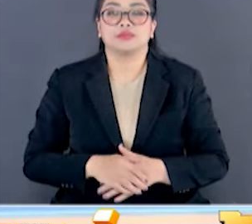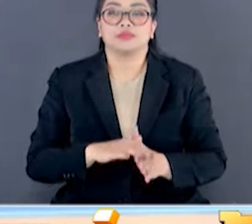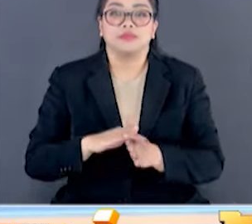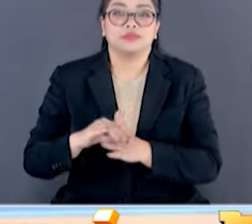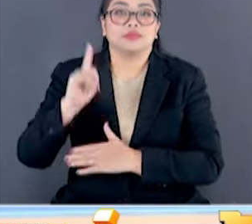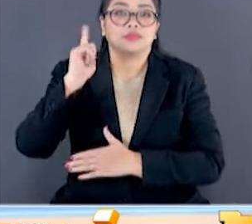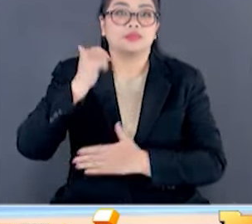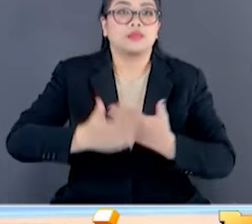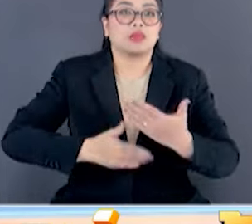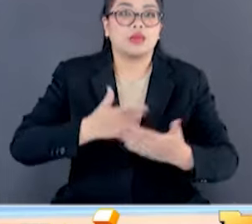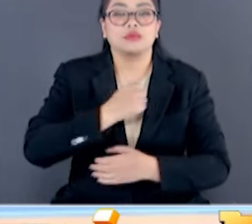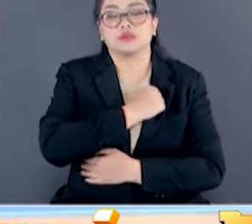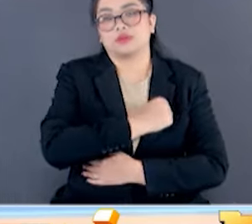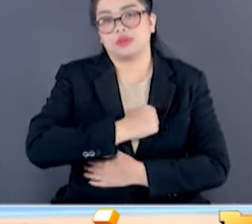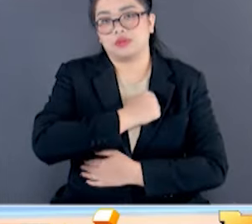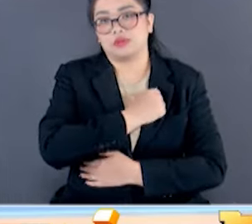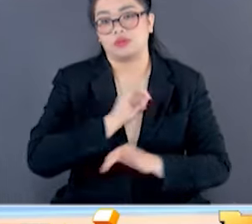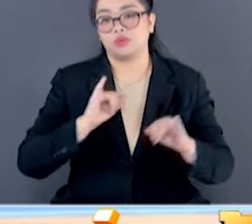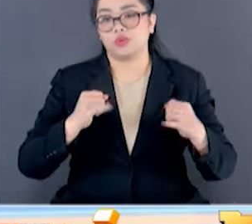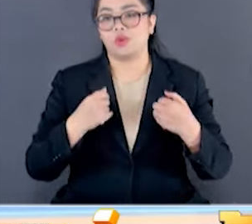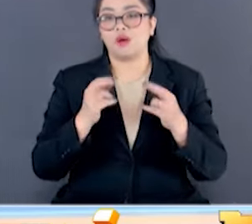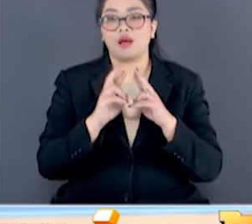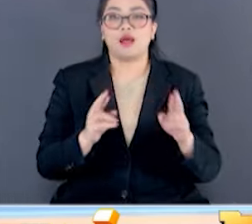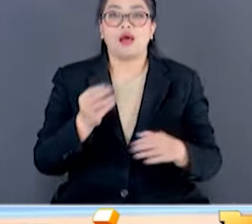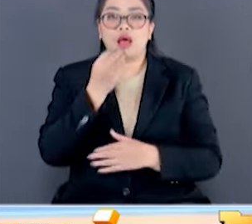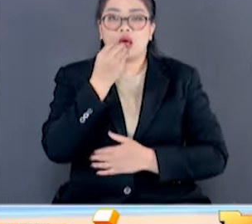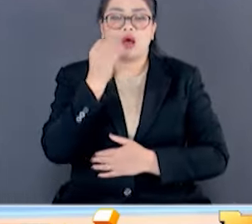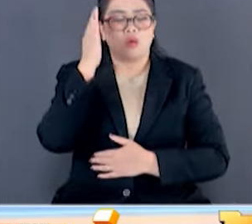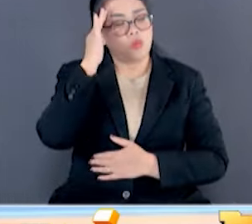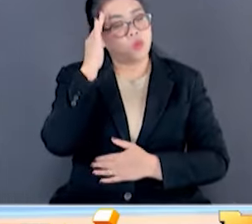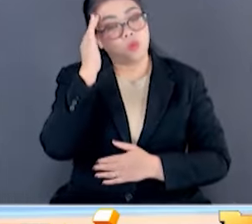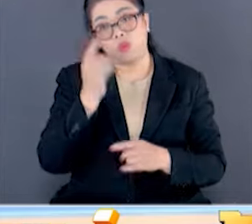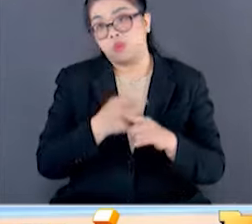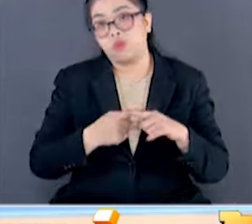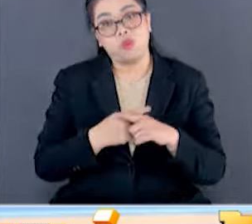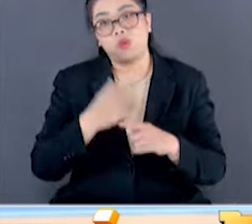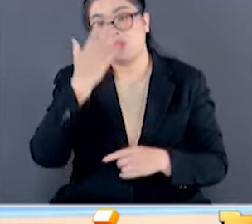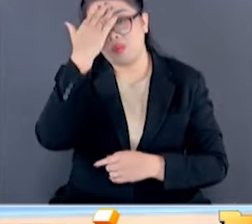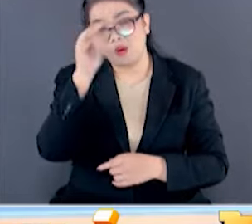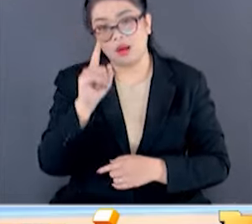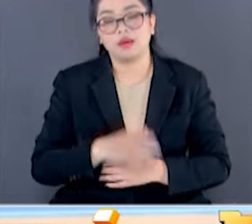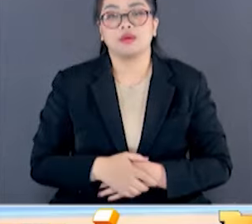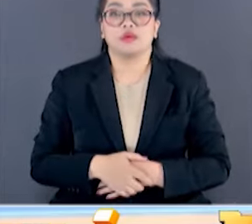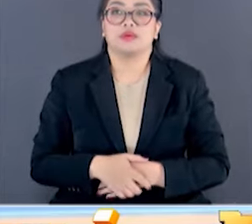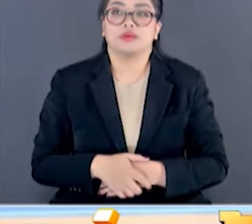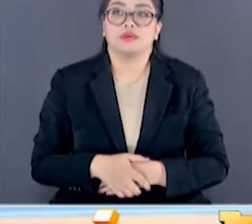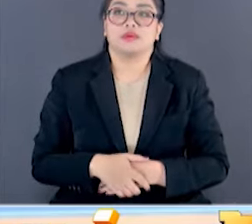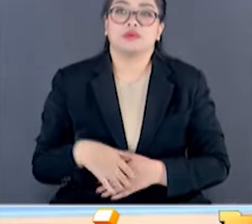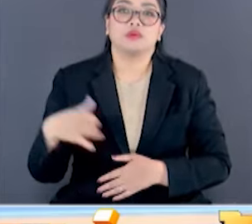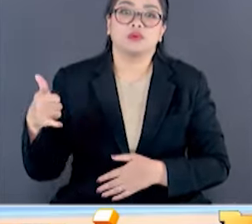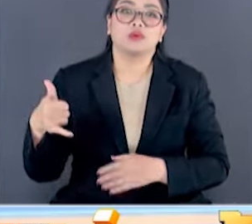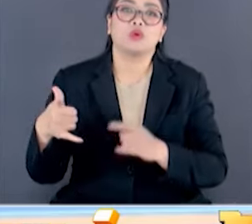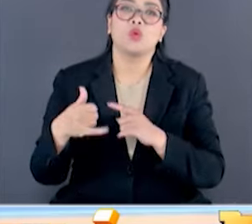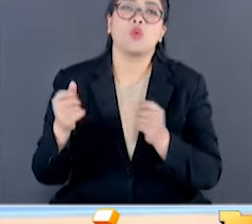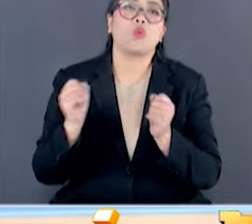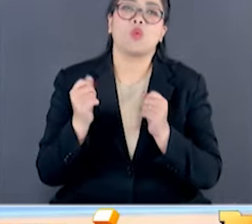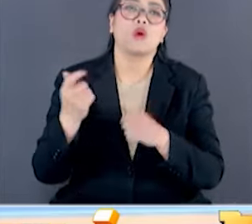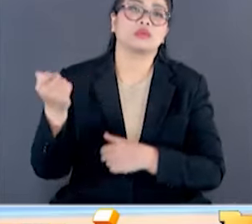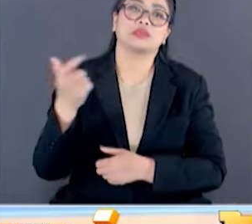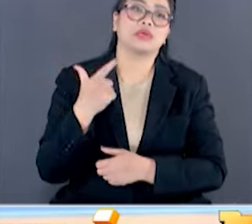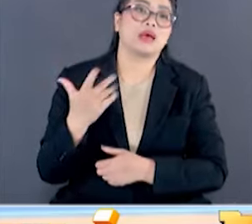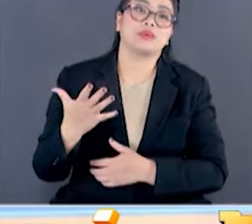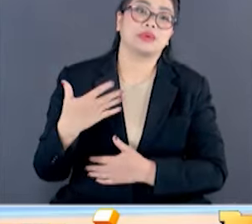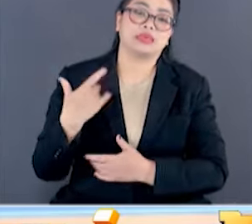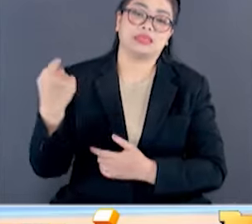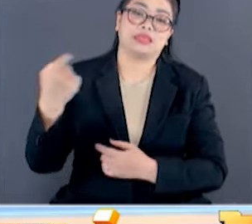องของแม่ค้าช้ำใจกันบ้างเจ้าของร้านอาหารแต่หัวจะปวดจริงๆเพราะเป็นเสียไม่กลัวแต่กลัวเสียไม่จ่ายอะสิ